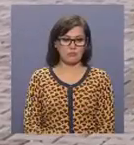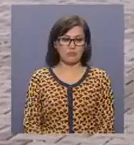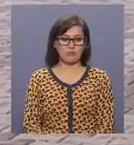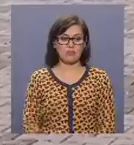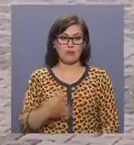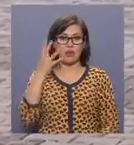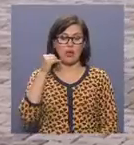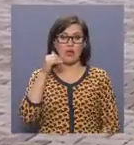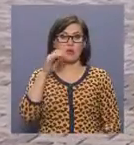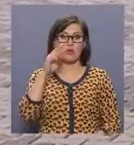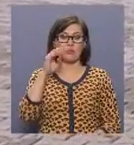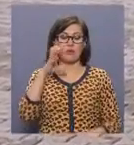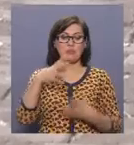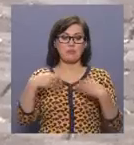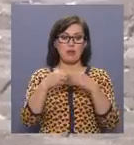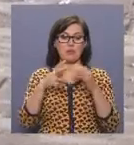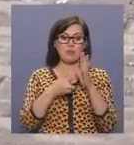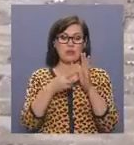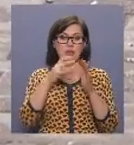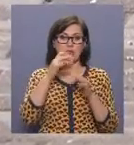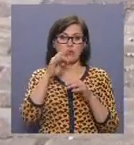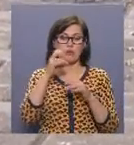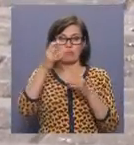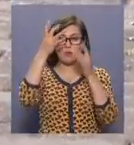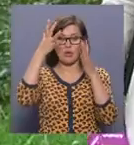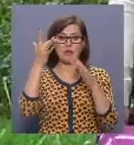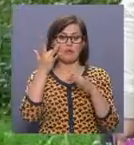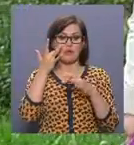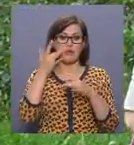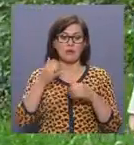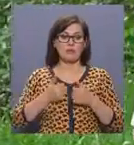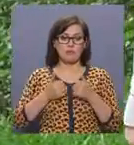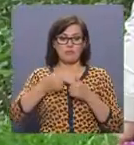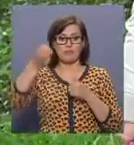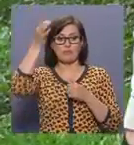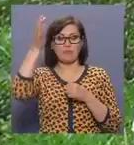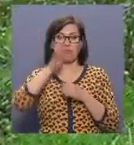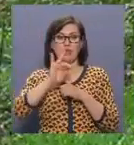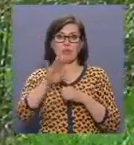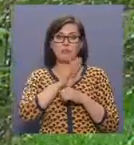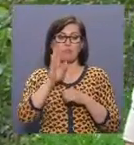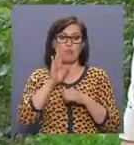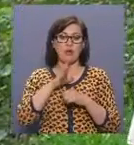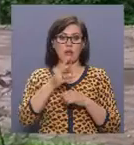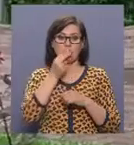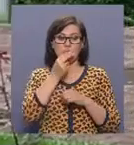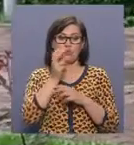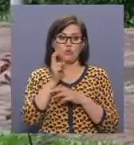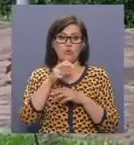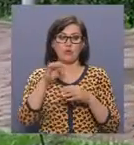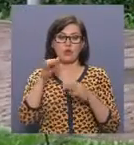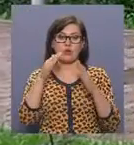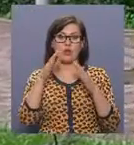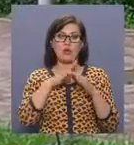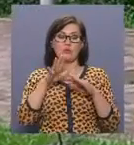Алматылық Гүлназ Имамниязованың отбасы 8-ші наурыз мерекесін жиі еске алмауға тырысады. Өйткені оның анасы азық-түлік алуға кетіп, үйге